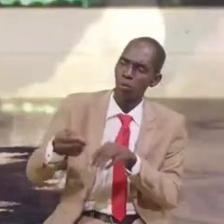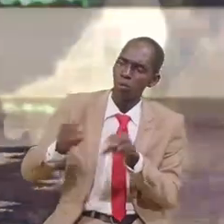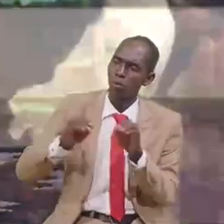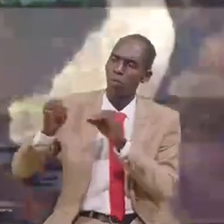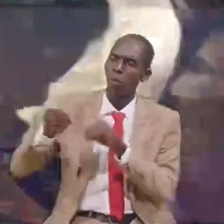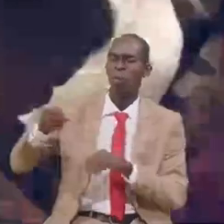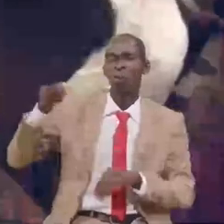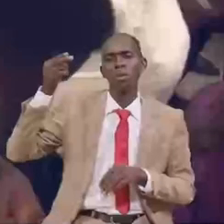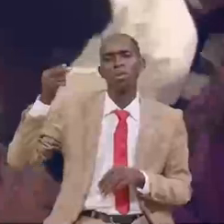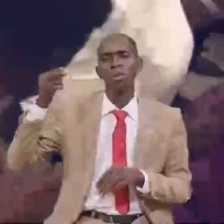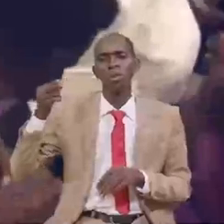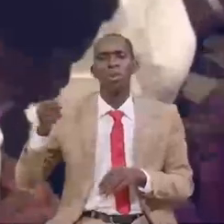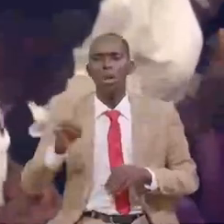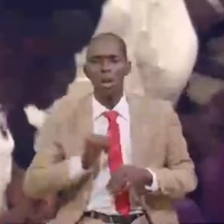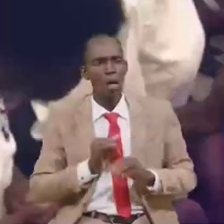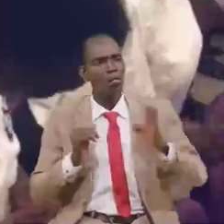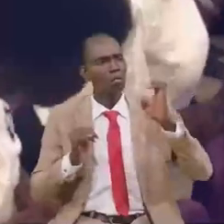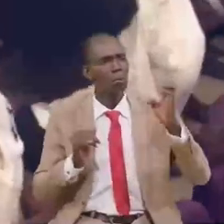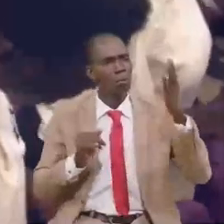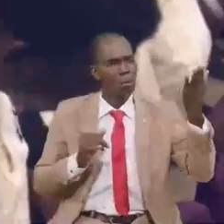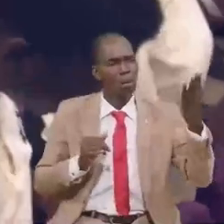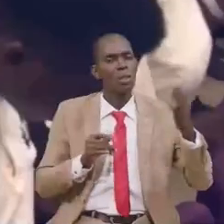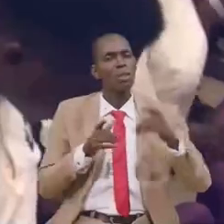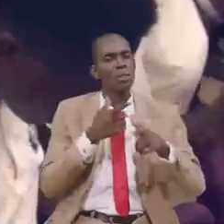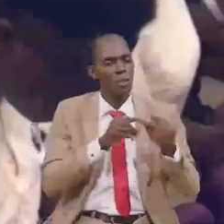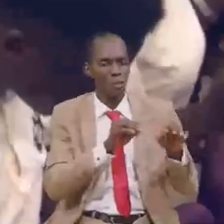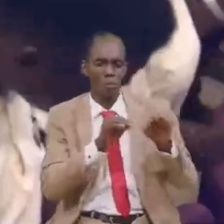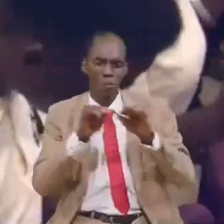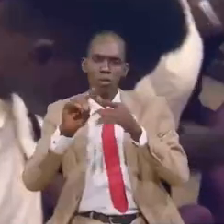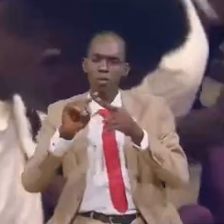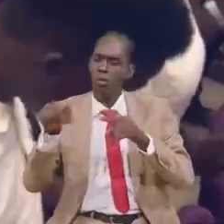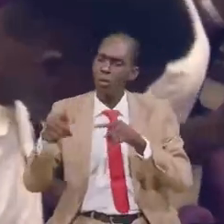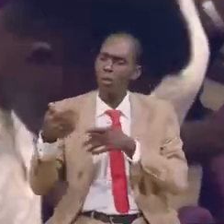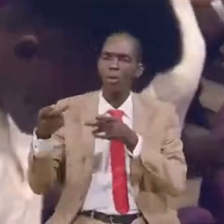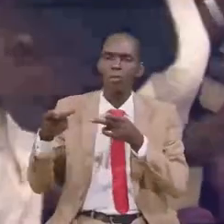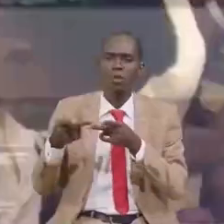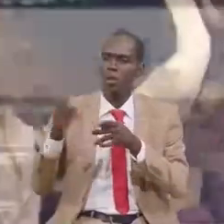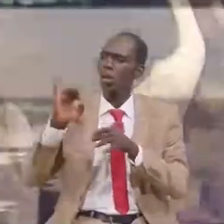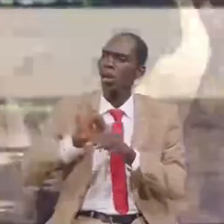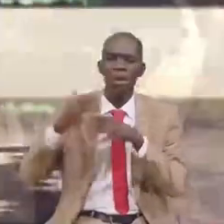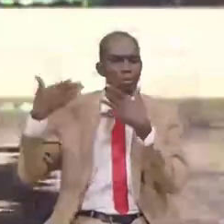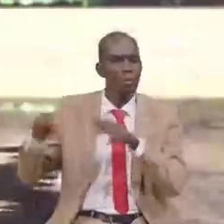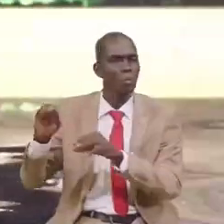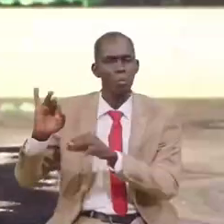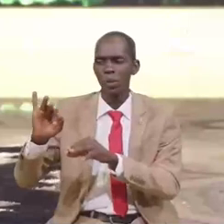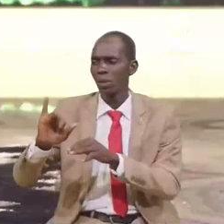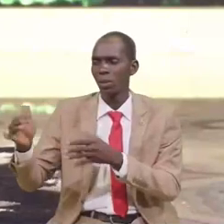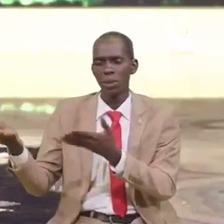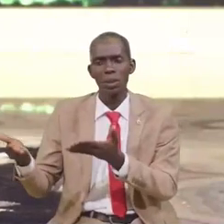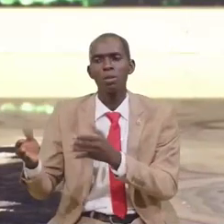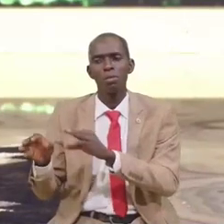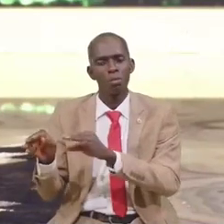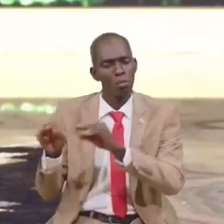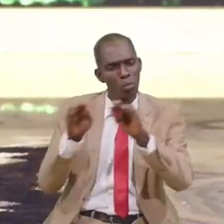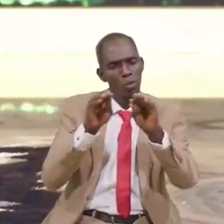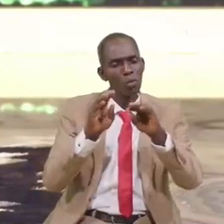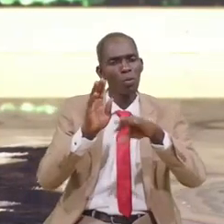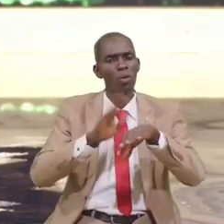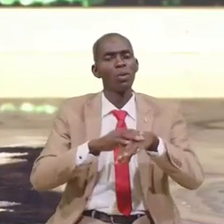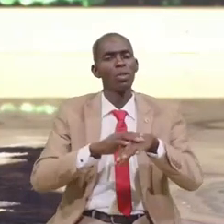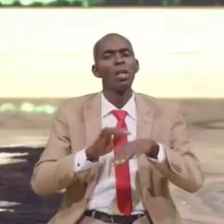communauté, avancez. J'ai atteint ce quartier-là, avancez. J'ai réalisé ceci et cela, avancez.